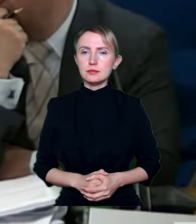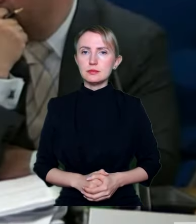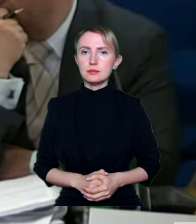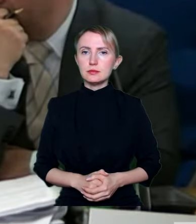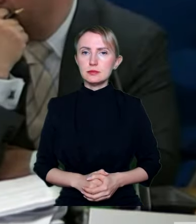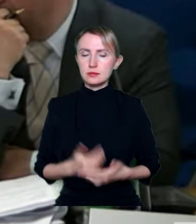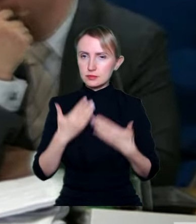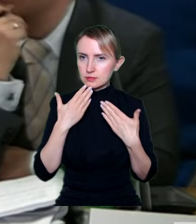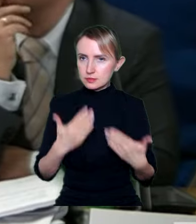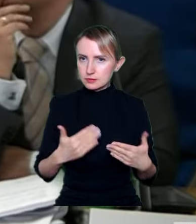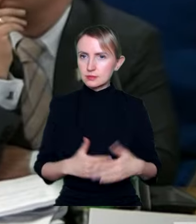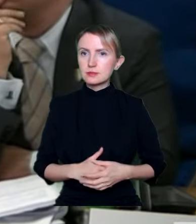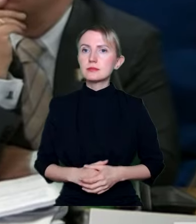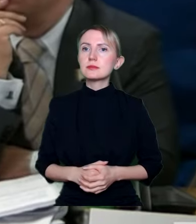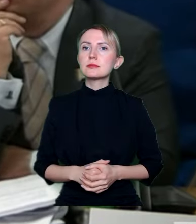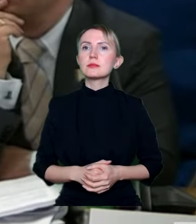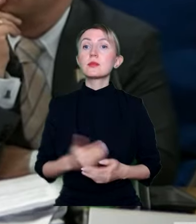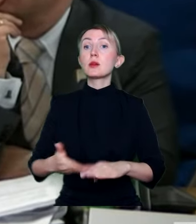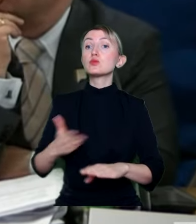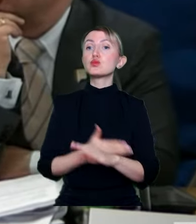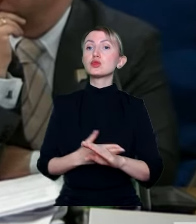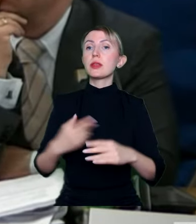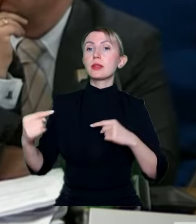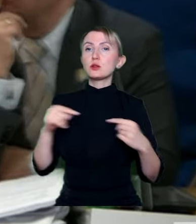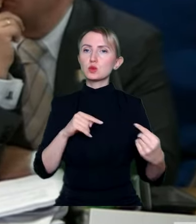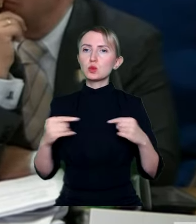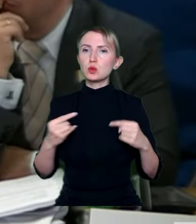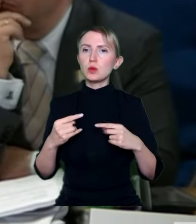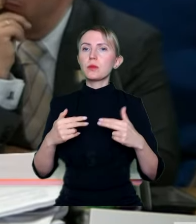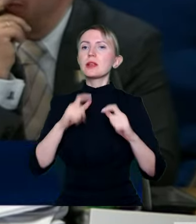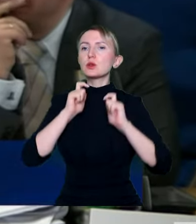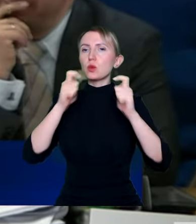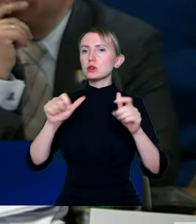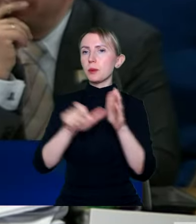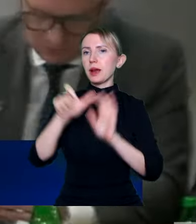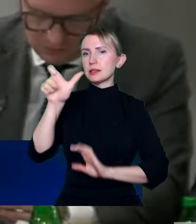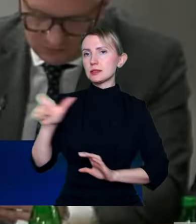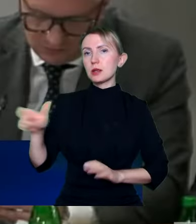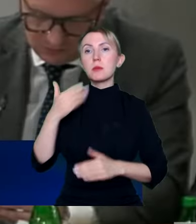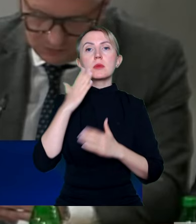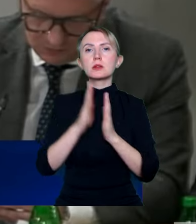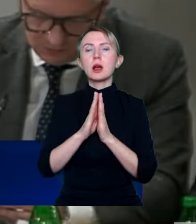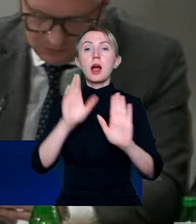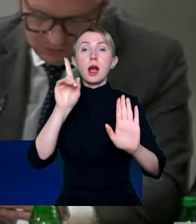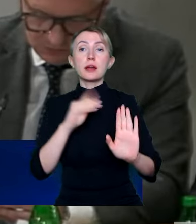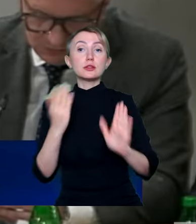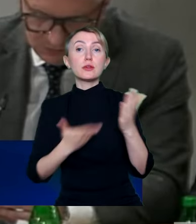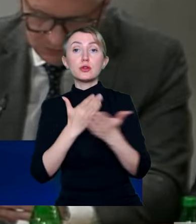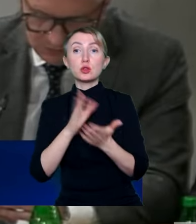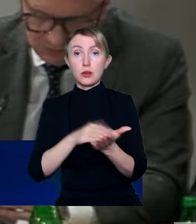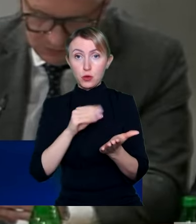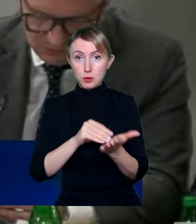Bardzo dziękuję. Zanim przejdziemy do dyskusji nad złożonymi kandydaturami, bardzo proszę. Pani przewodnicząca, jeszcze wniosek formalny również